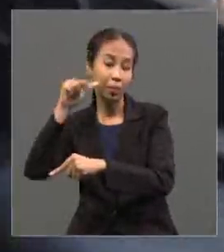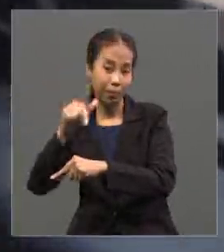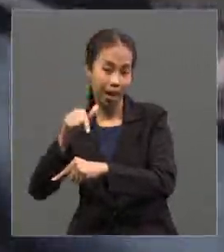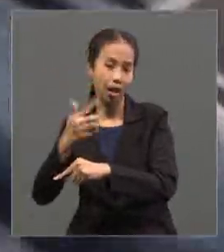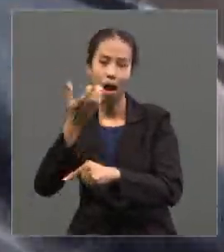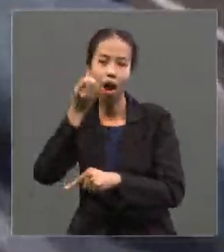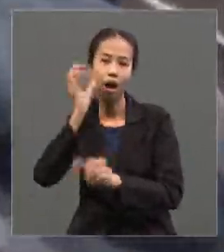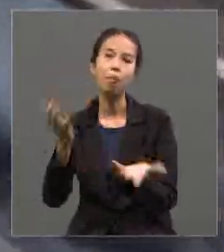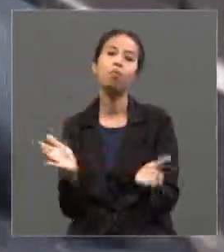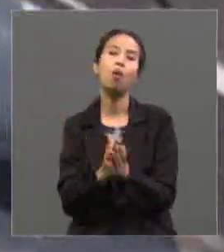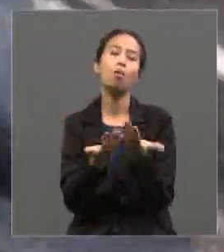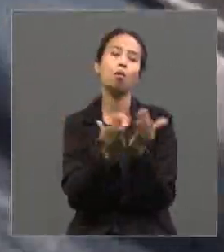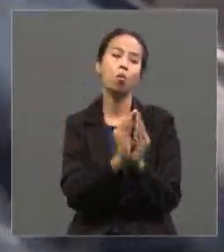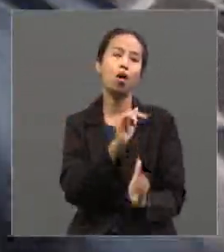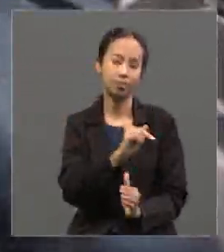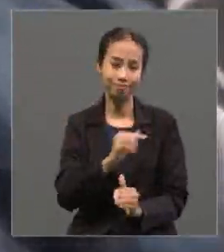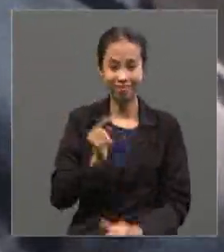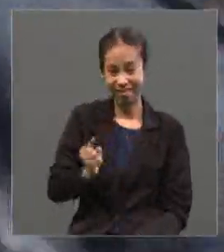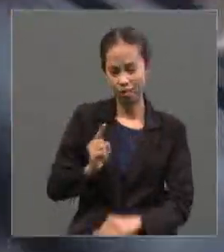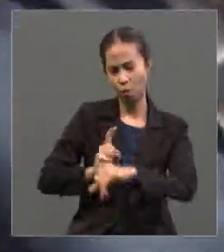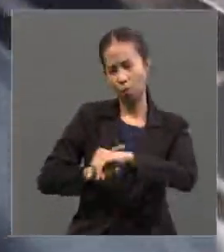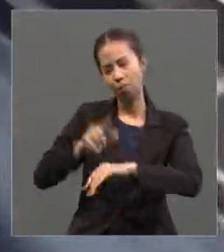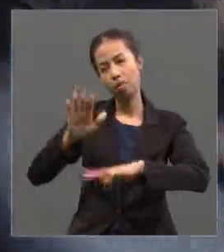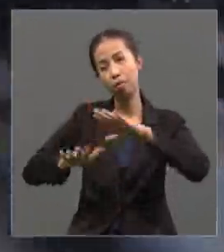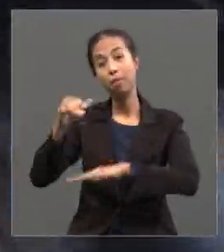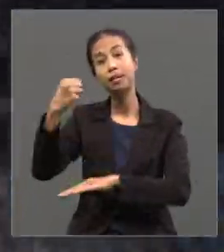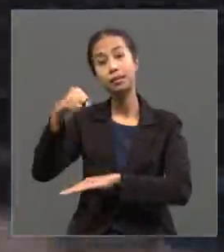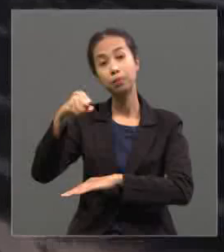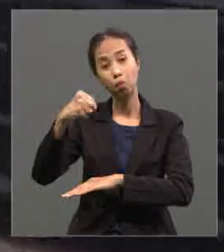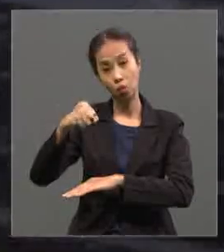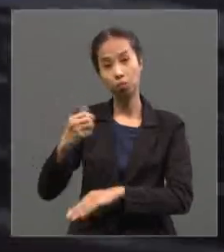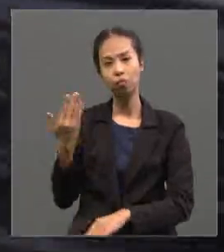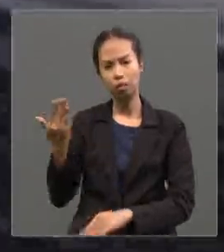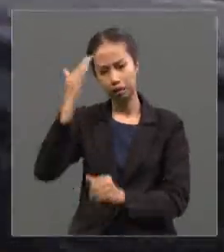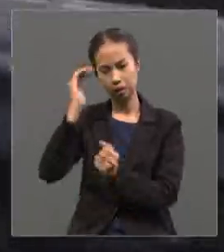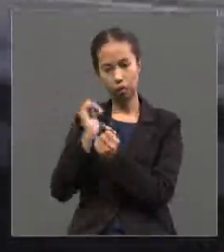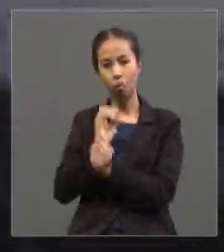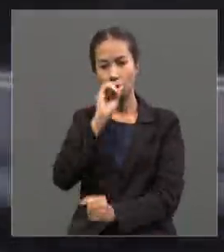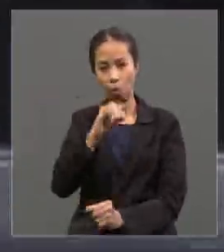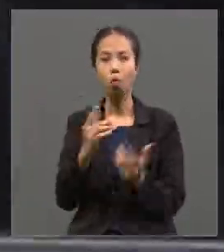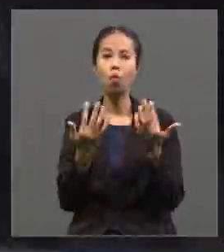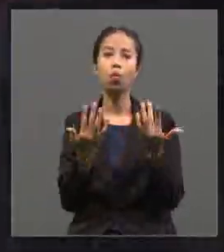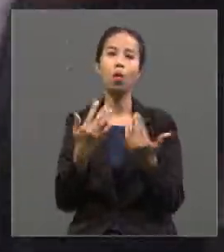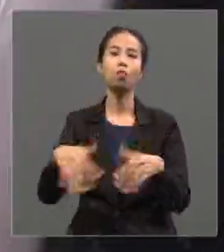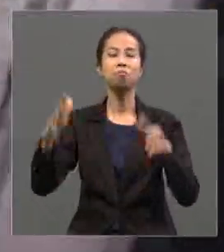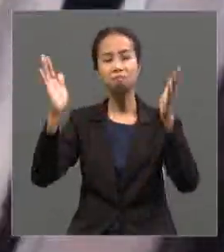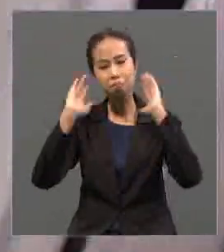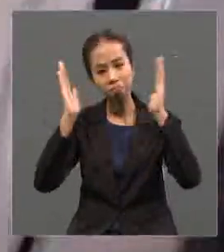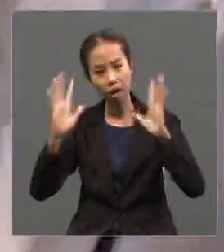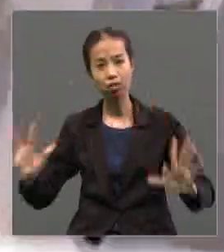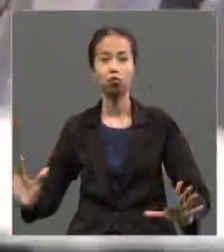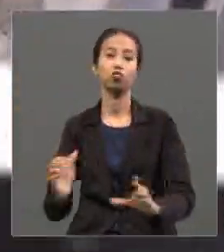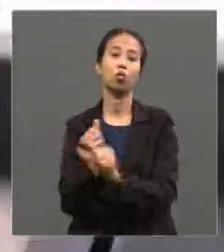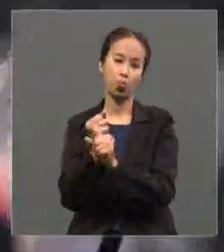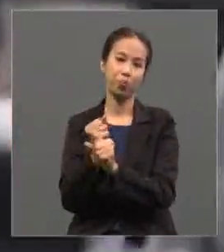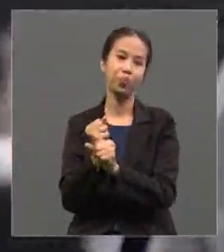ริงๆแล้วก่อนหน้านี้ในวันนี้ประมาณ 10:30 เนี่ยทางด้านของผู้บัญชาการตำรวจภูธรภาค7เขาบอกว่าจะมีการแถลงสรุปคดีนี้